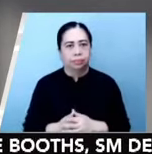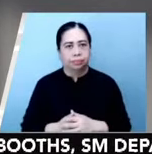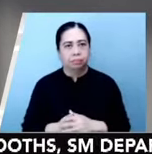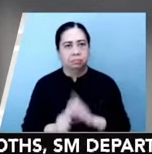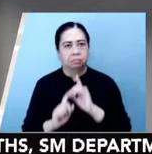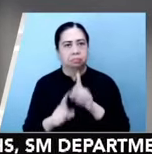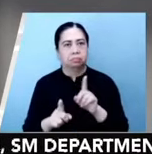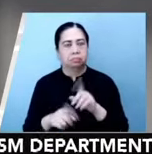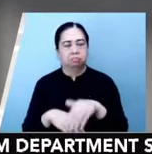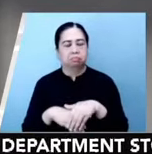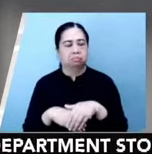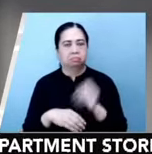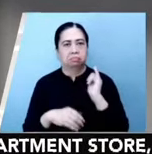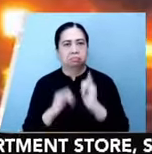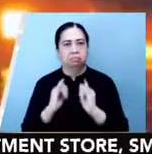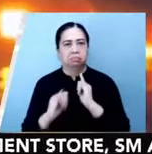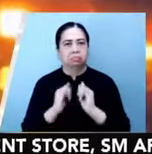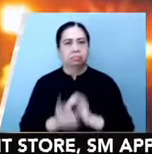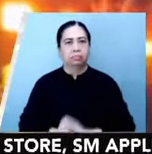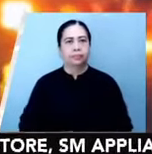suspect.